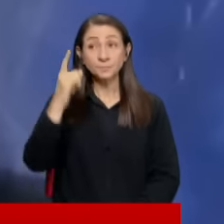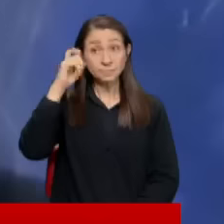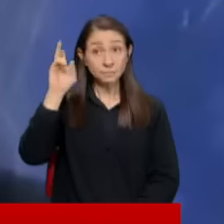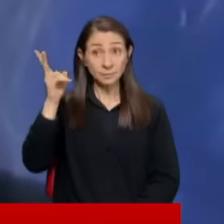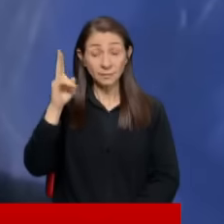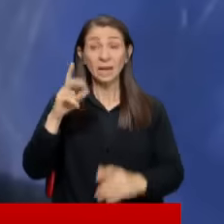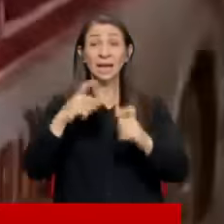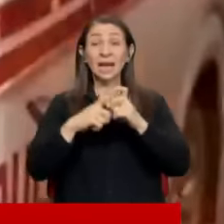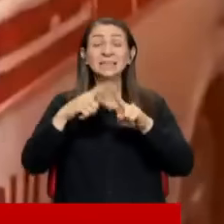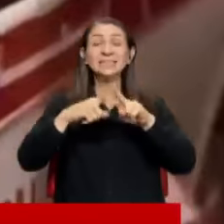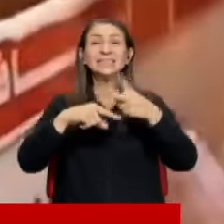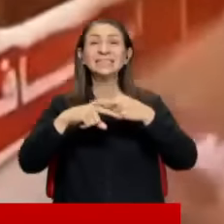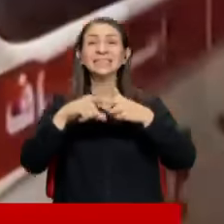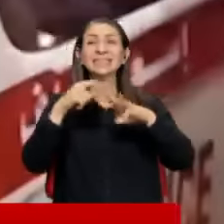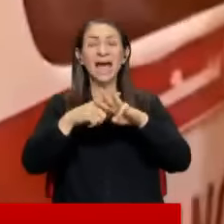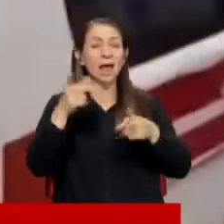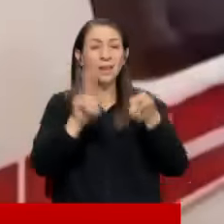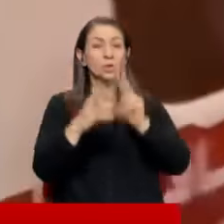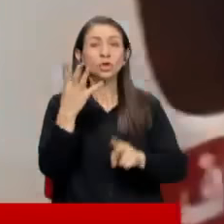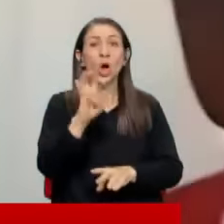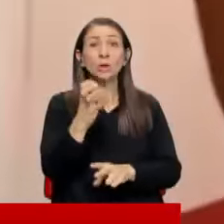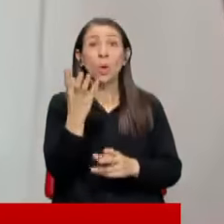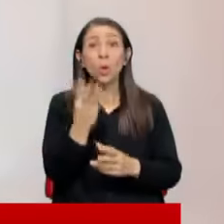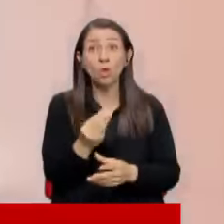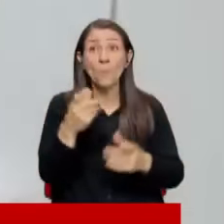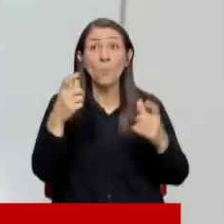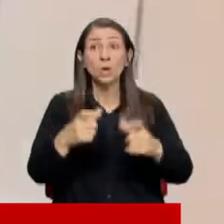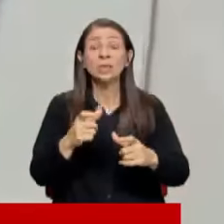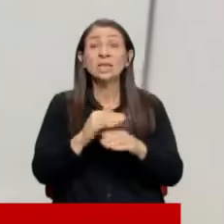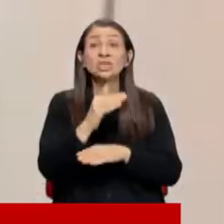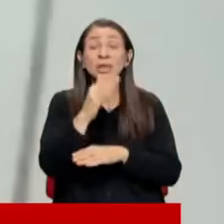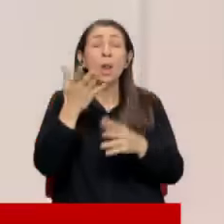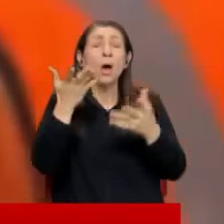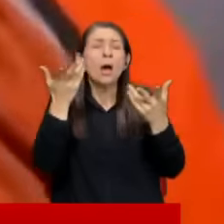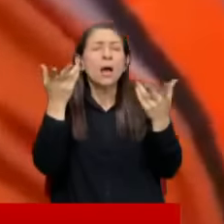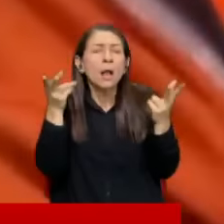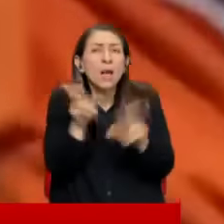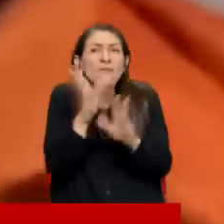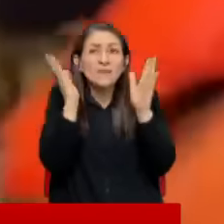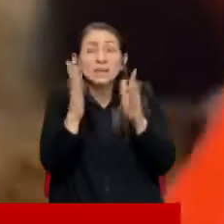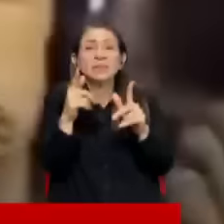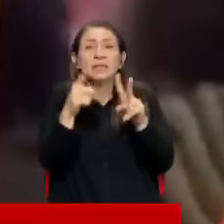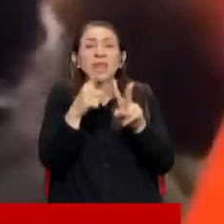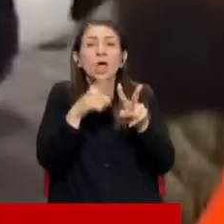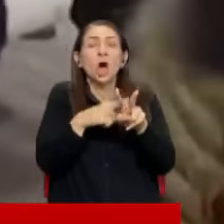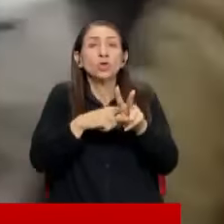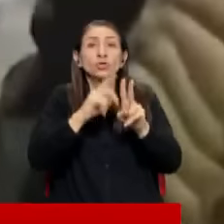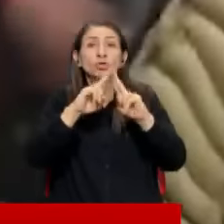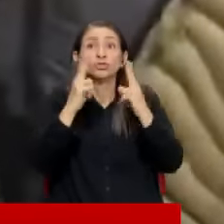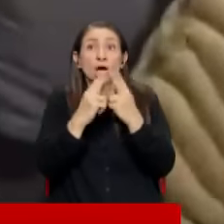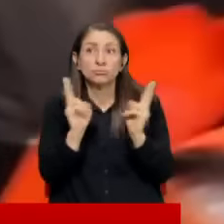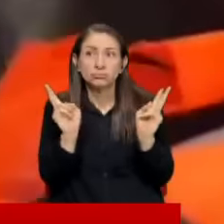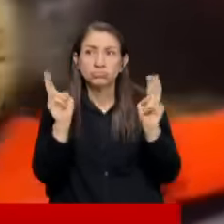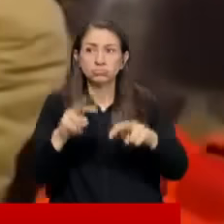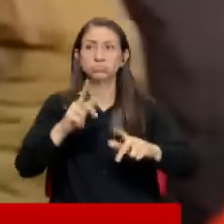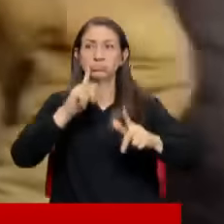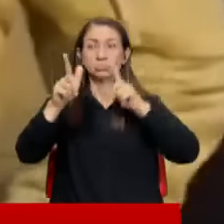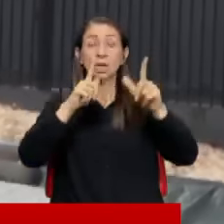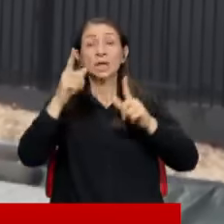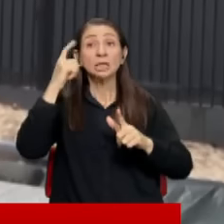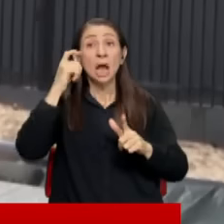İsrail'in Gazze'de sivillere yönelik saldırıları 4 ayı geride bıraktı. Bölgede yaşanan insanlık dramı büyürken Netanyahu dünyayı ayağa kaldıran bir adım attı.